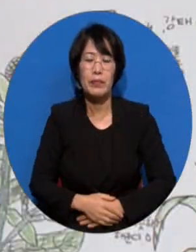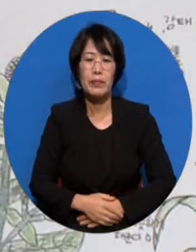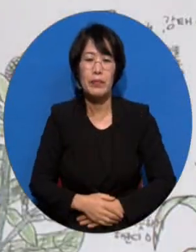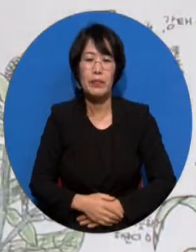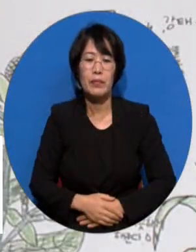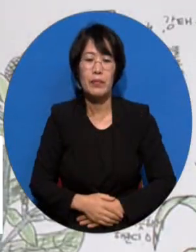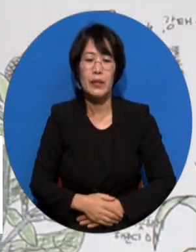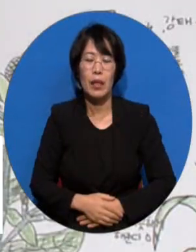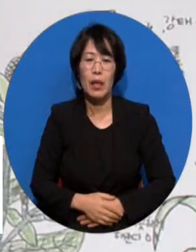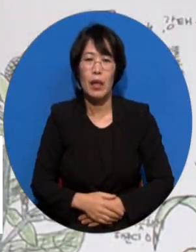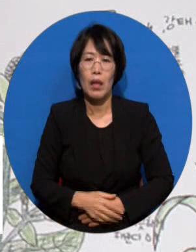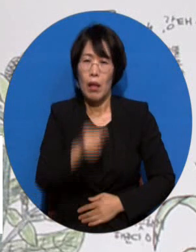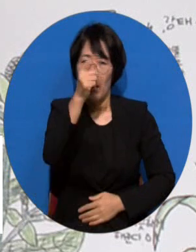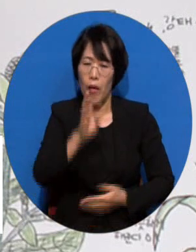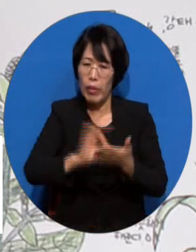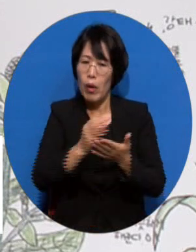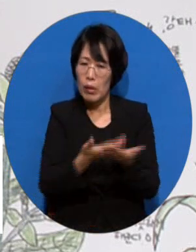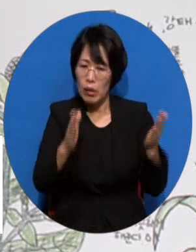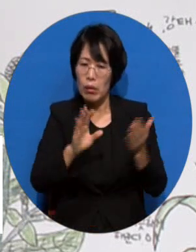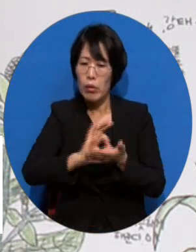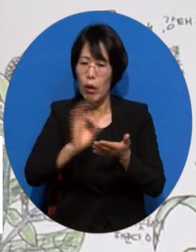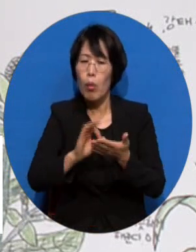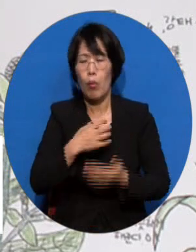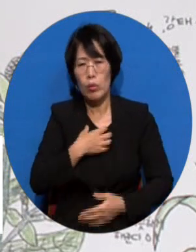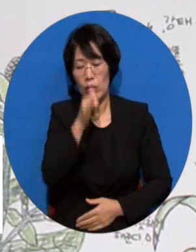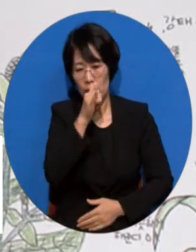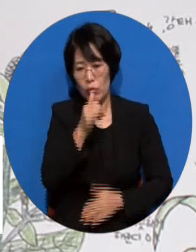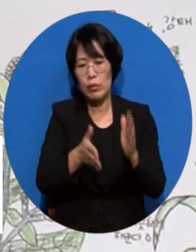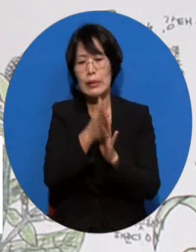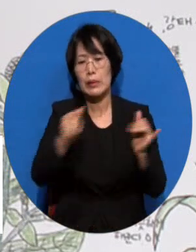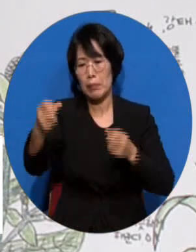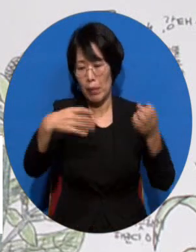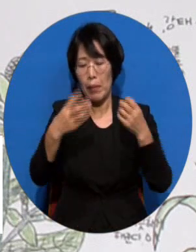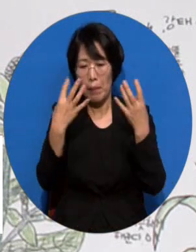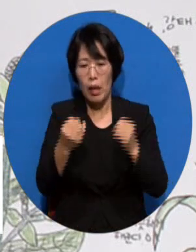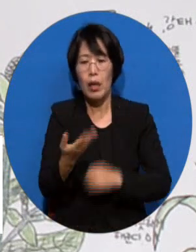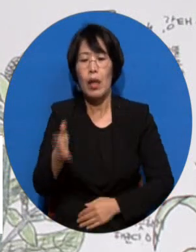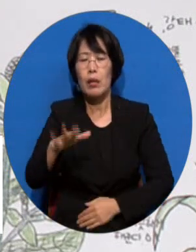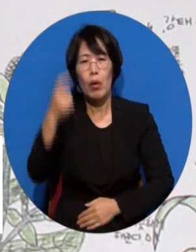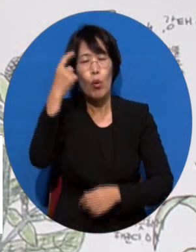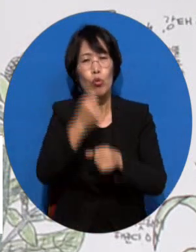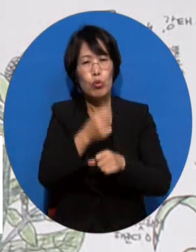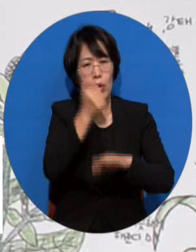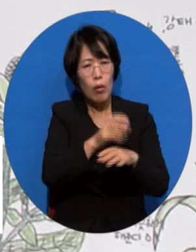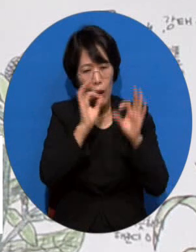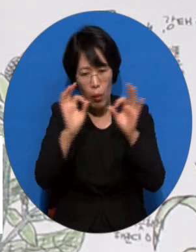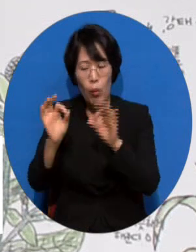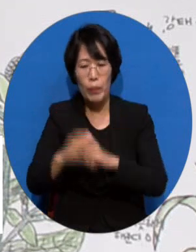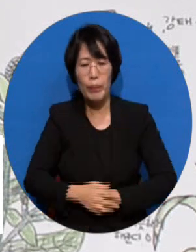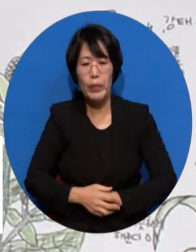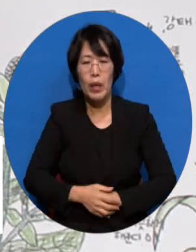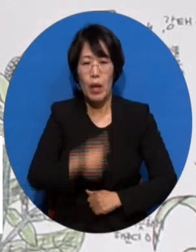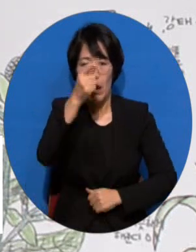그 다용기를 사용하는 것이 우려가 된다라고 말씀하시는 시민분들이 많으셨는데요. 하지만 그 여러 연구 결과에 따르면